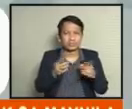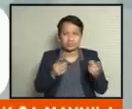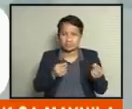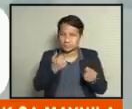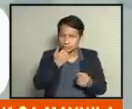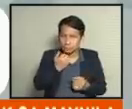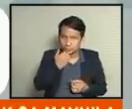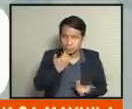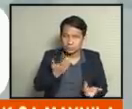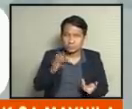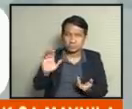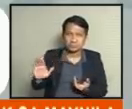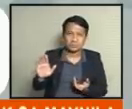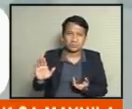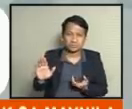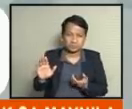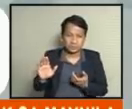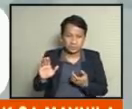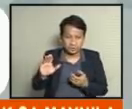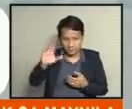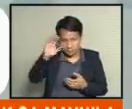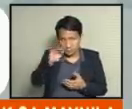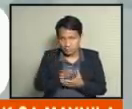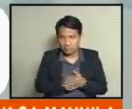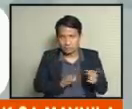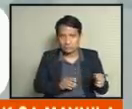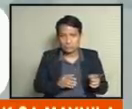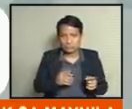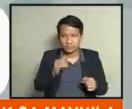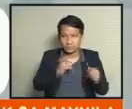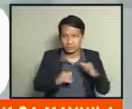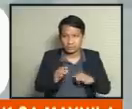kalokohan. Nandalaki ka, may bisyo ka.